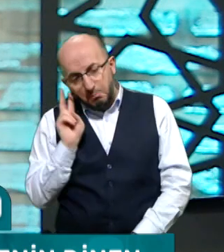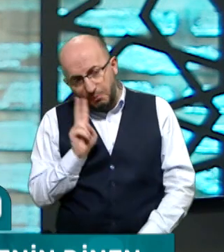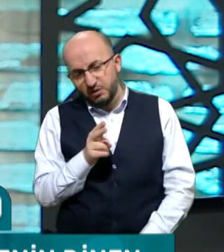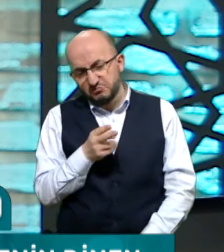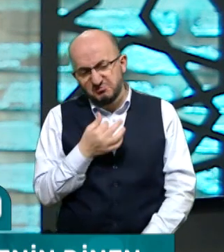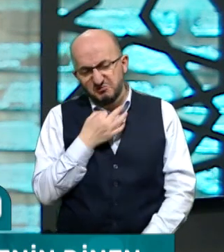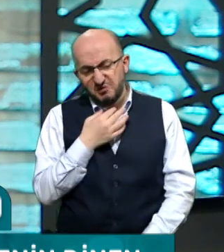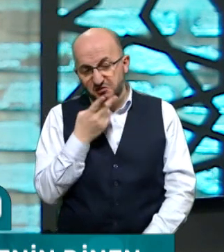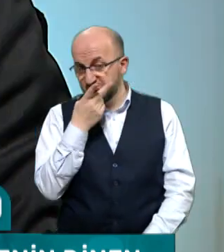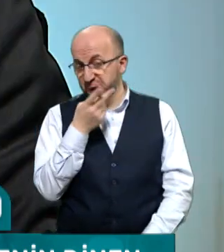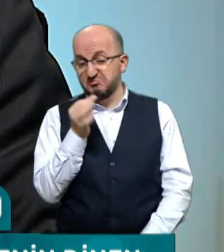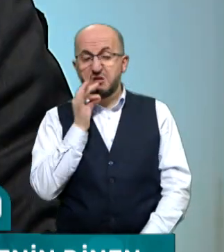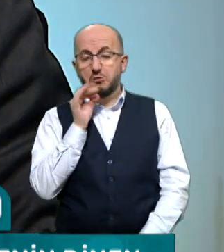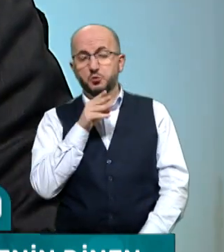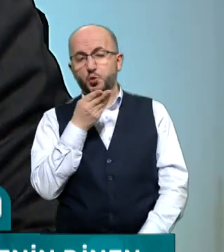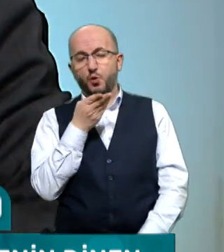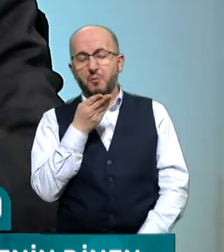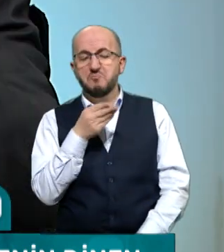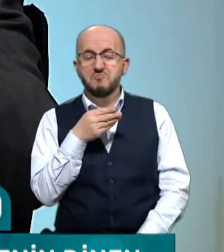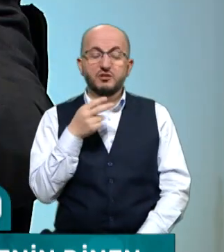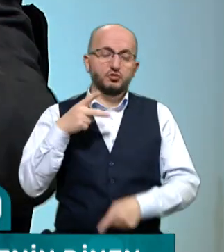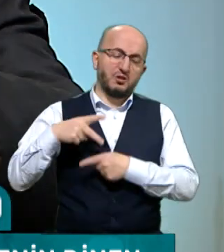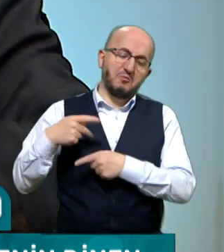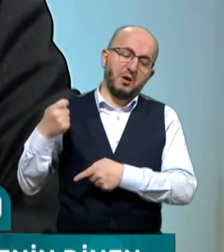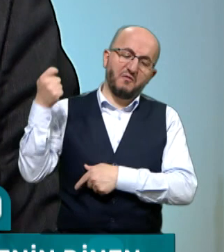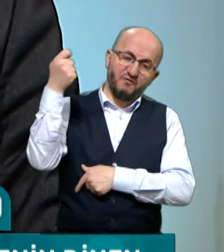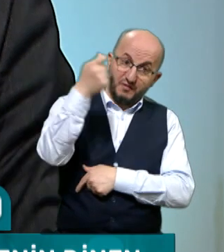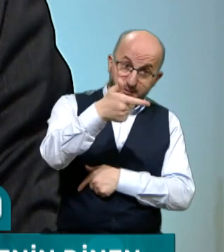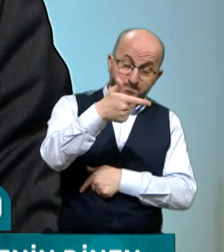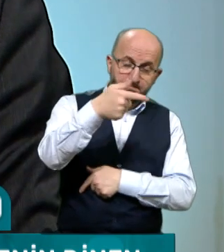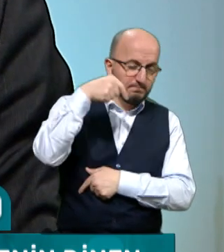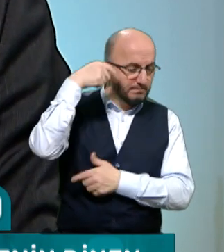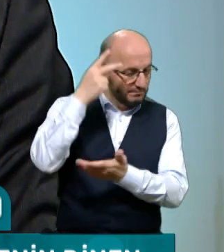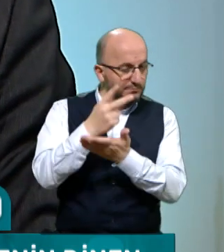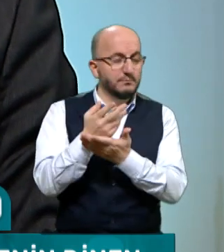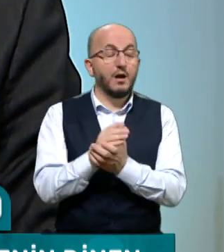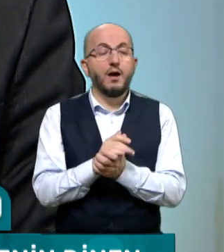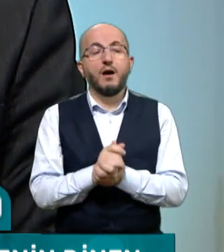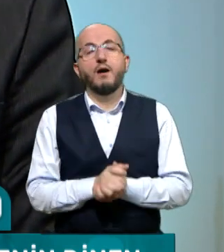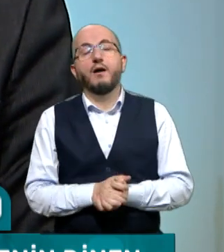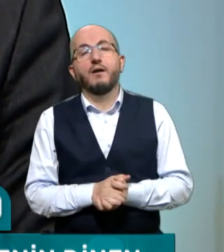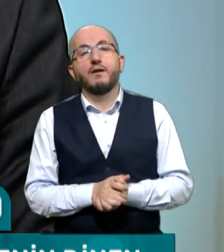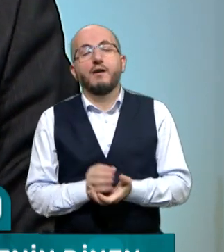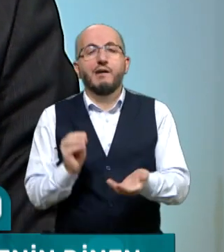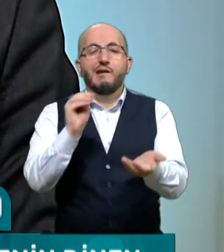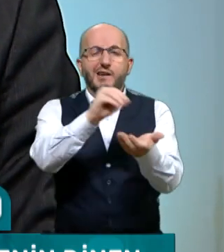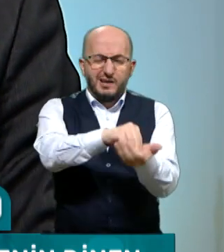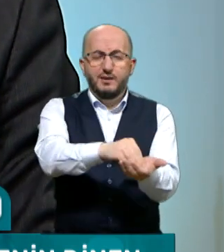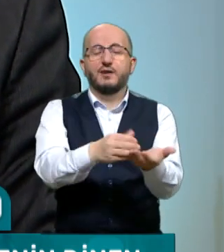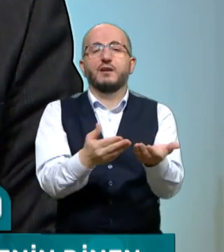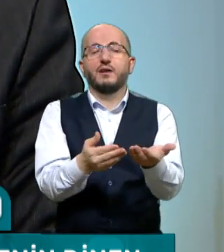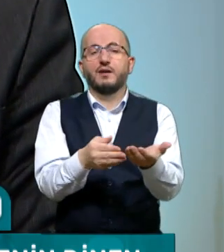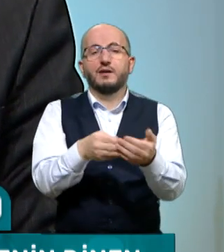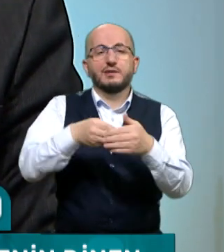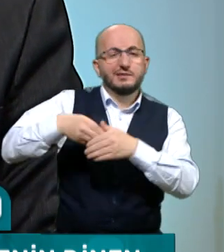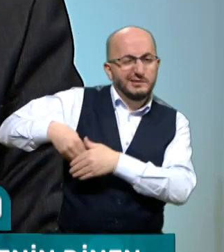Ya bu insan fakire benziyor. Ben şuna zekatımı niyet ederek vereyim dedim. Eline sıkıştırdık. Veya bir zarfla